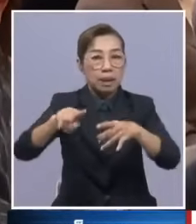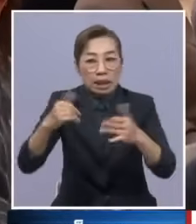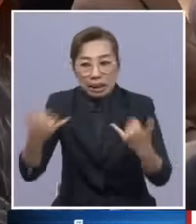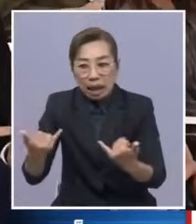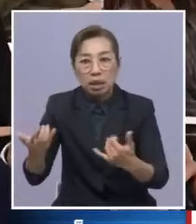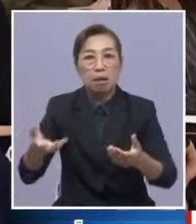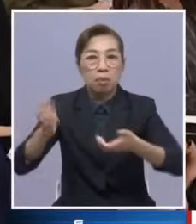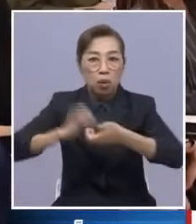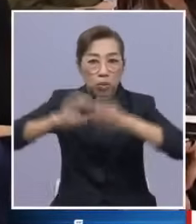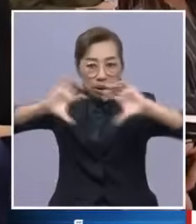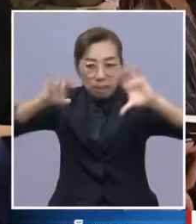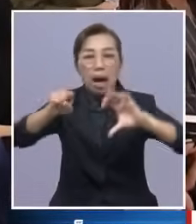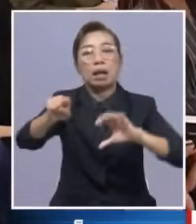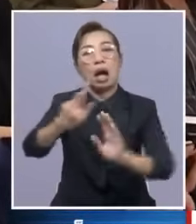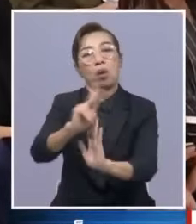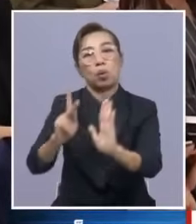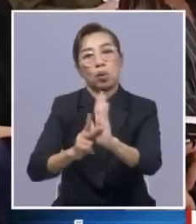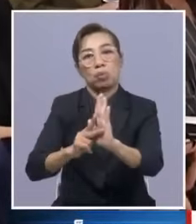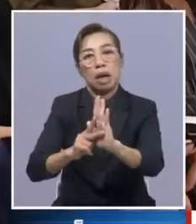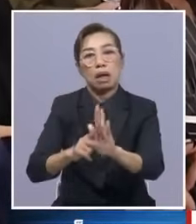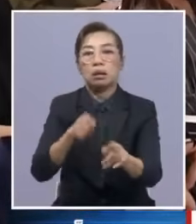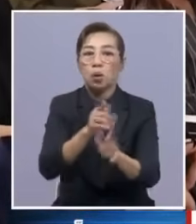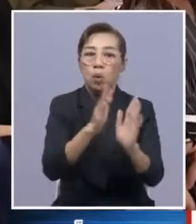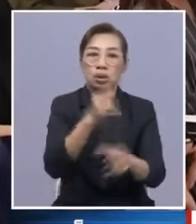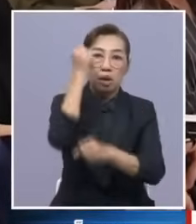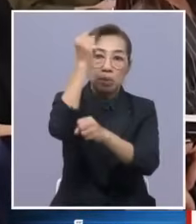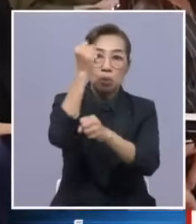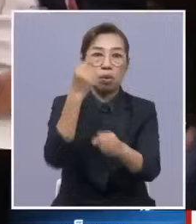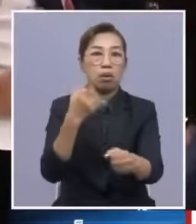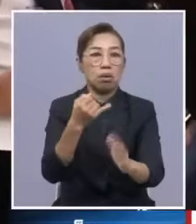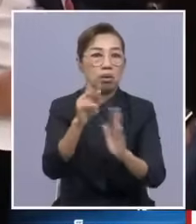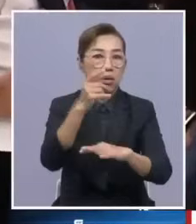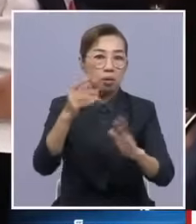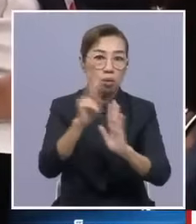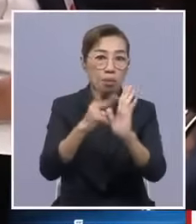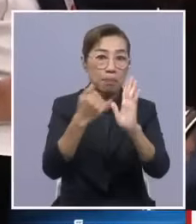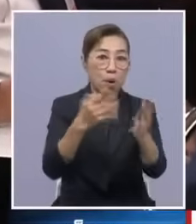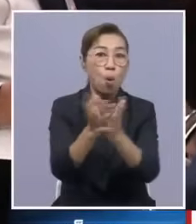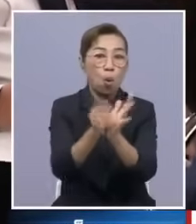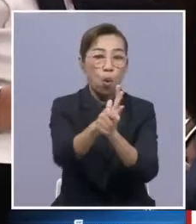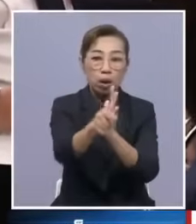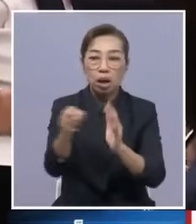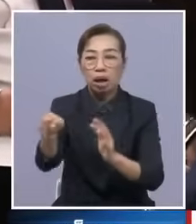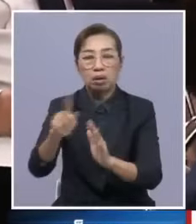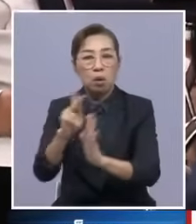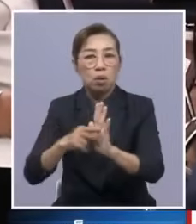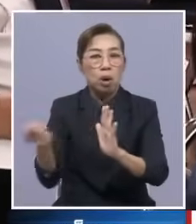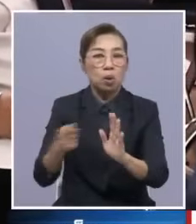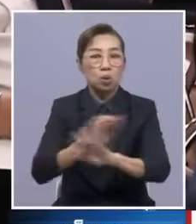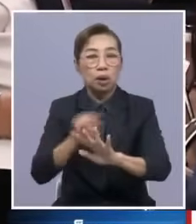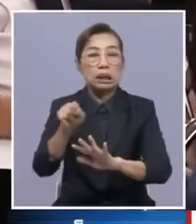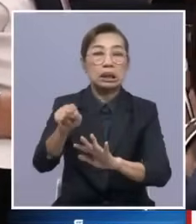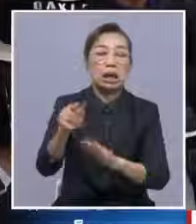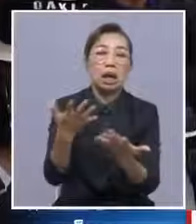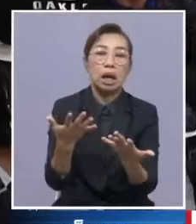ม ค่ะซึ่งปัจจุบันเนี่ยสมาชิกในพรรครวมไทยสร้างชาติเองก็ยังมีอีกหลายคนนะที่ถูกดำเนินคดีใช่ไหม ใช่ฮะ ก็ทำให้พลาดโอกาสไม่ได้เป็นรั